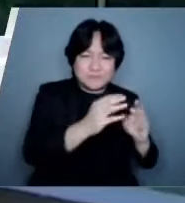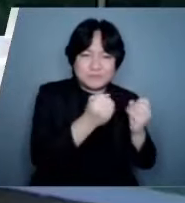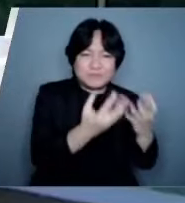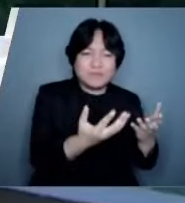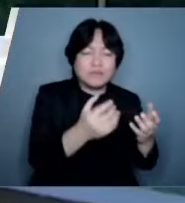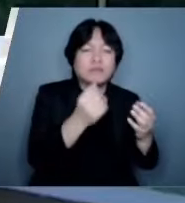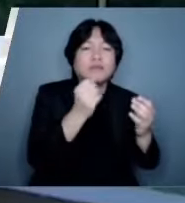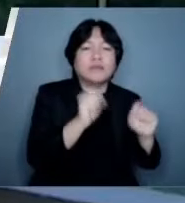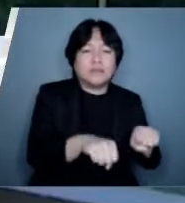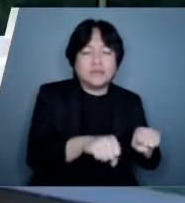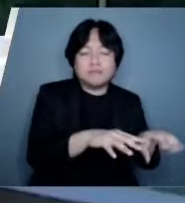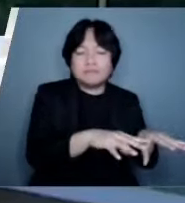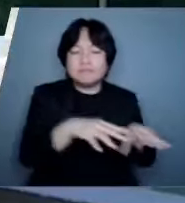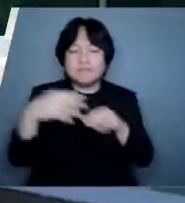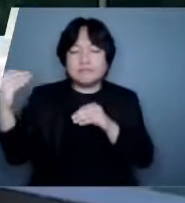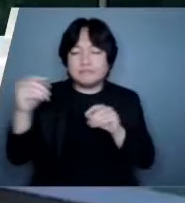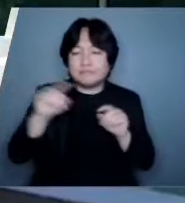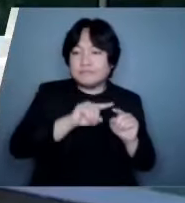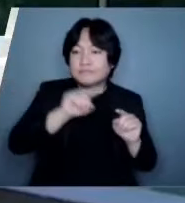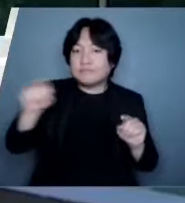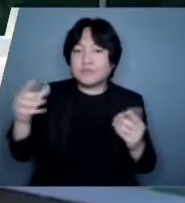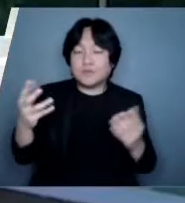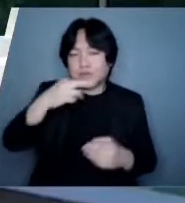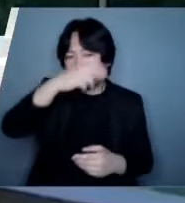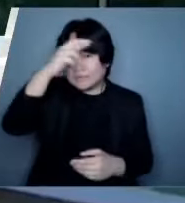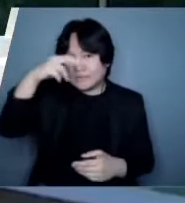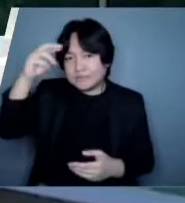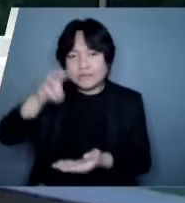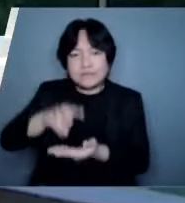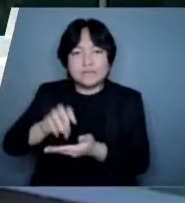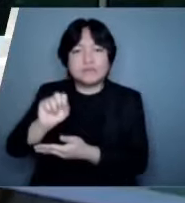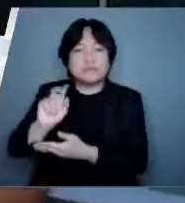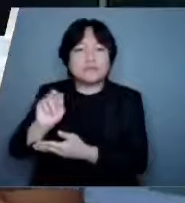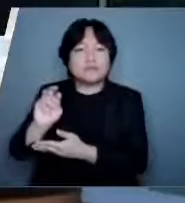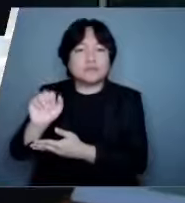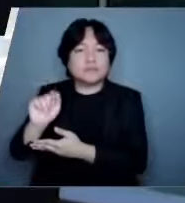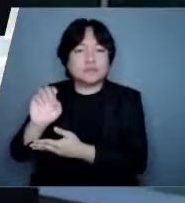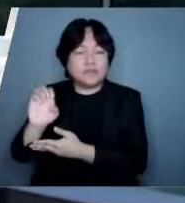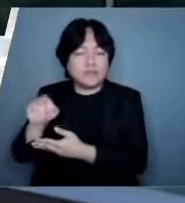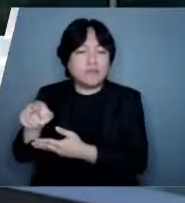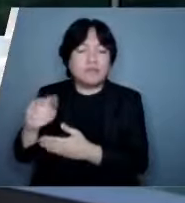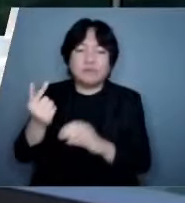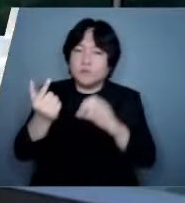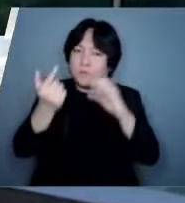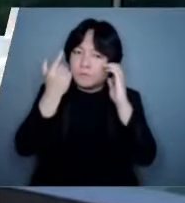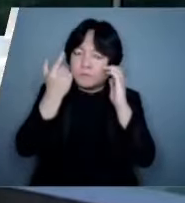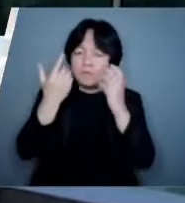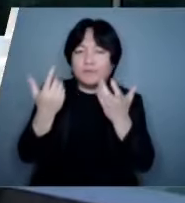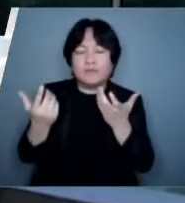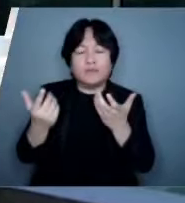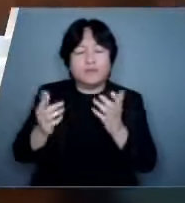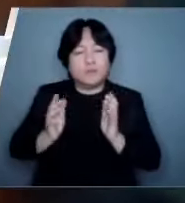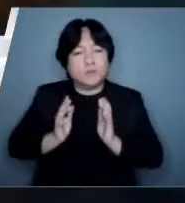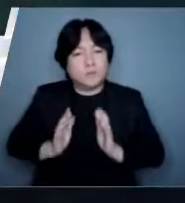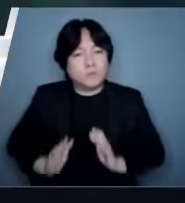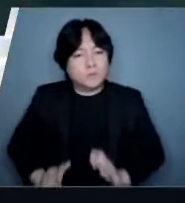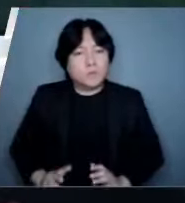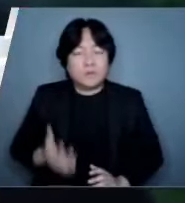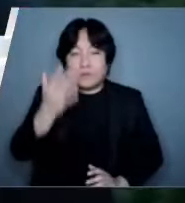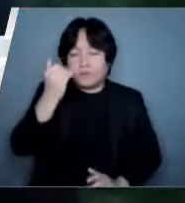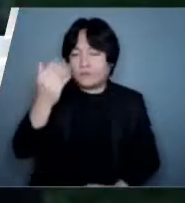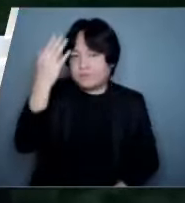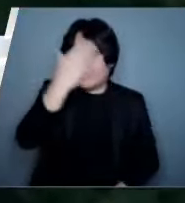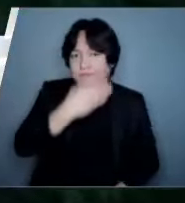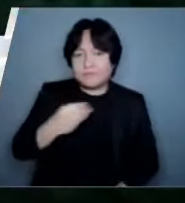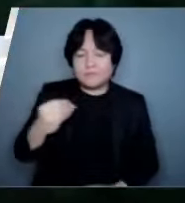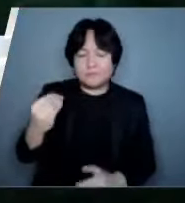Mateo Rizal kung saan magkakaroon ka ng peace of mind at madd distress dahil sa ganda ng tanawin tanaw mula